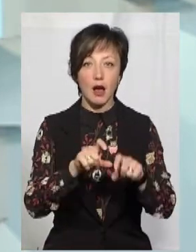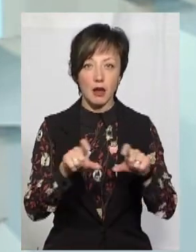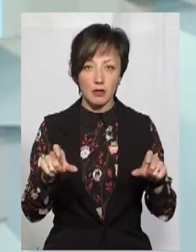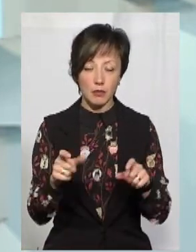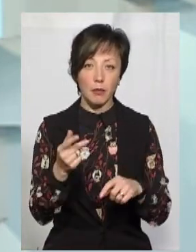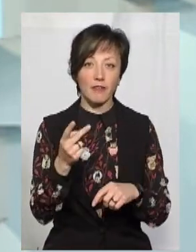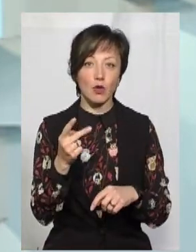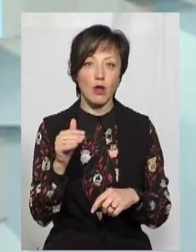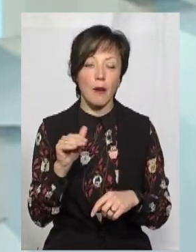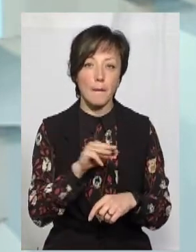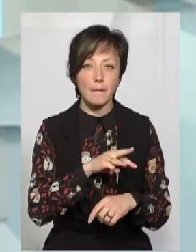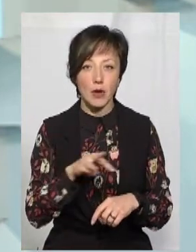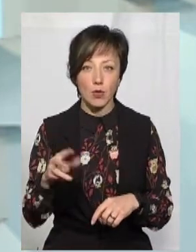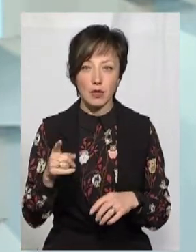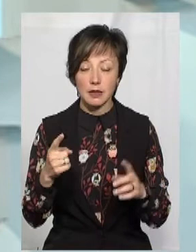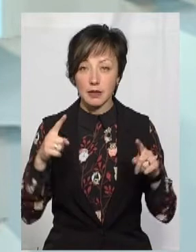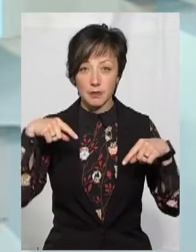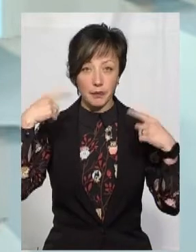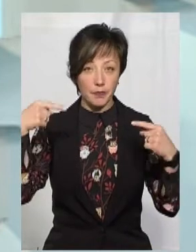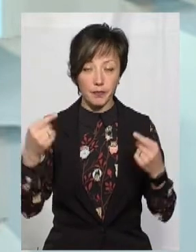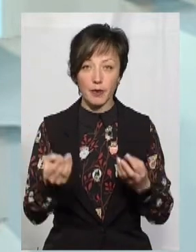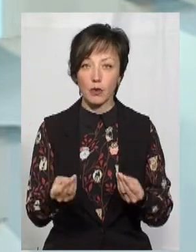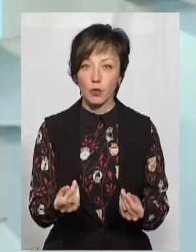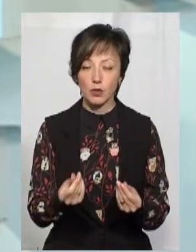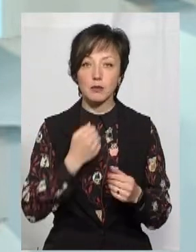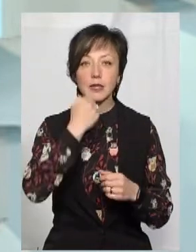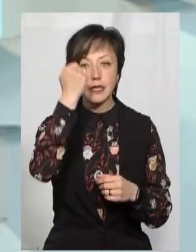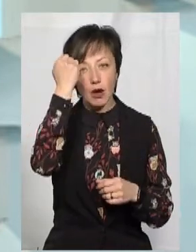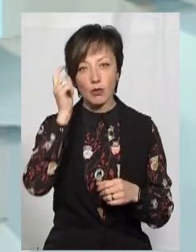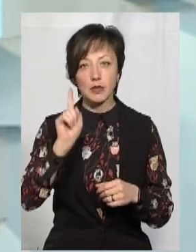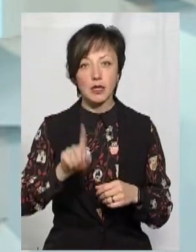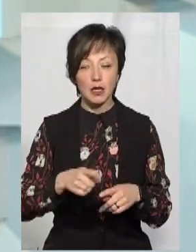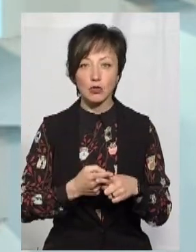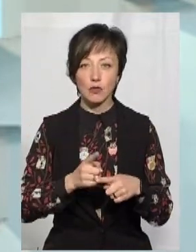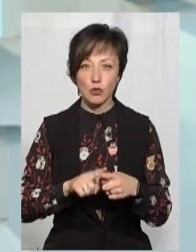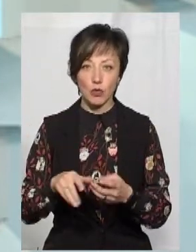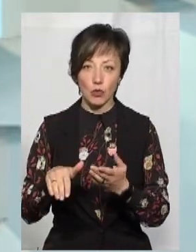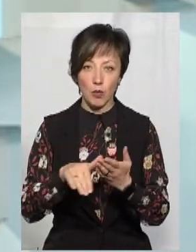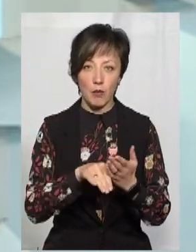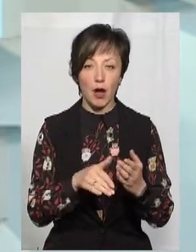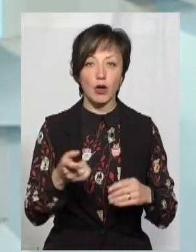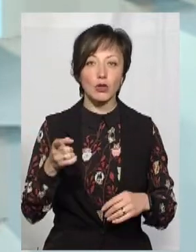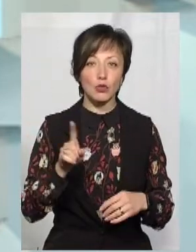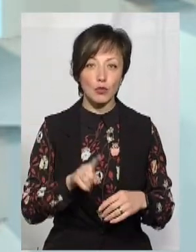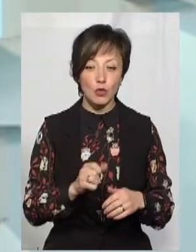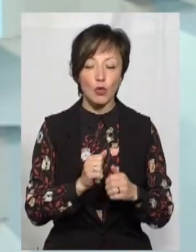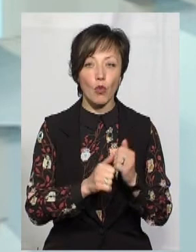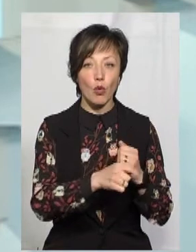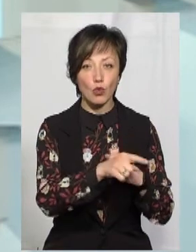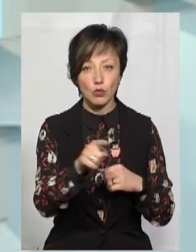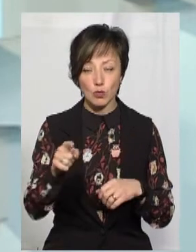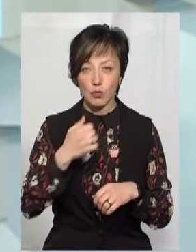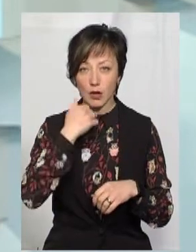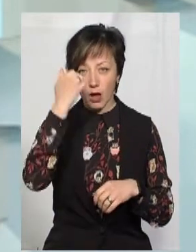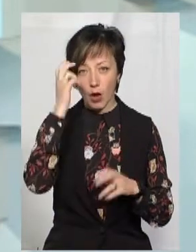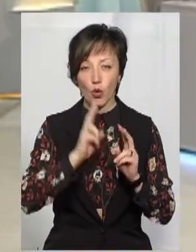коштує 1,5 мільйона гривень. Це величезні кошти, і ми дякуємо за те, що вони нам в цьому допомагають. Тому я дякую кожному, і в